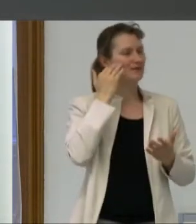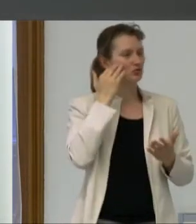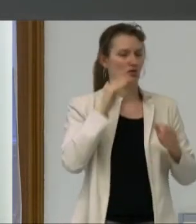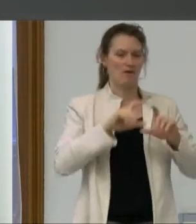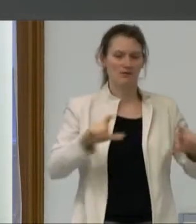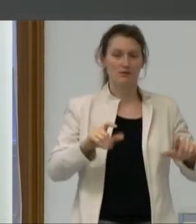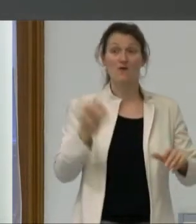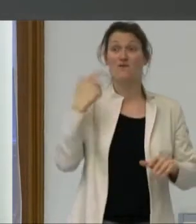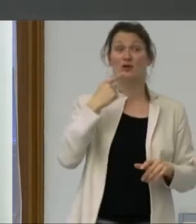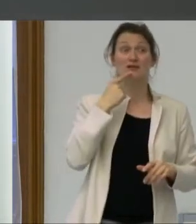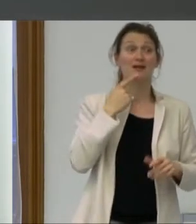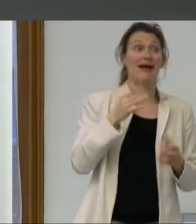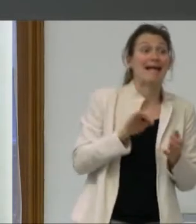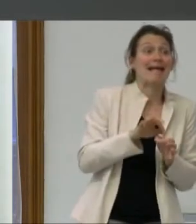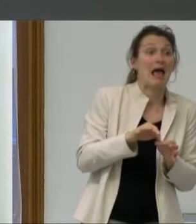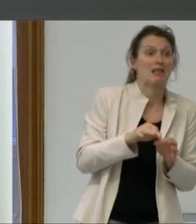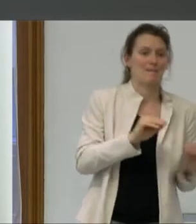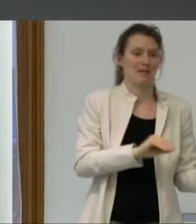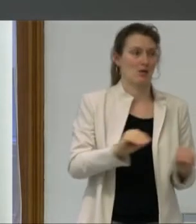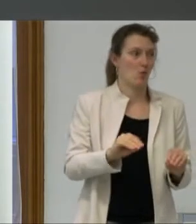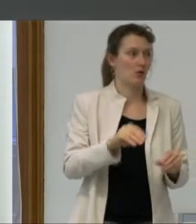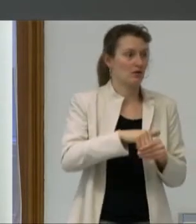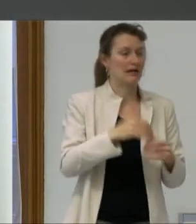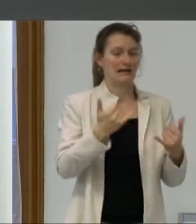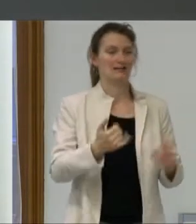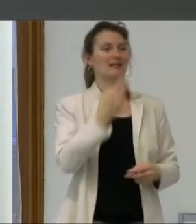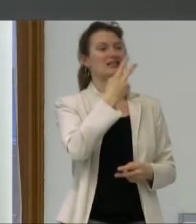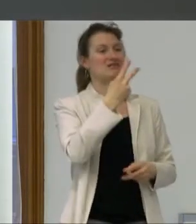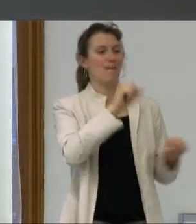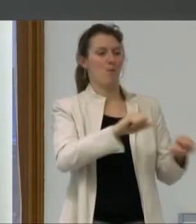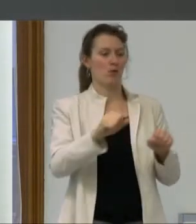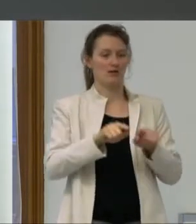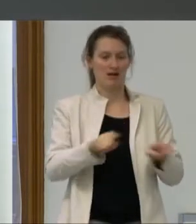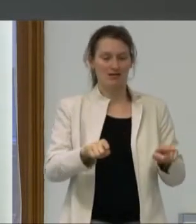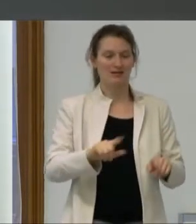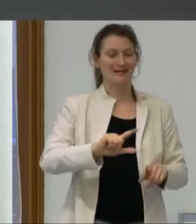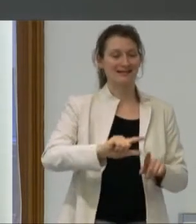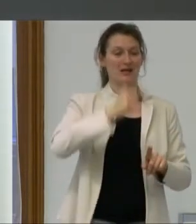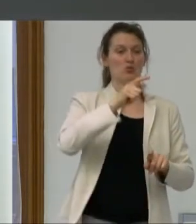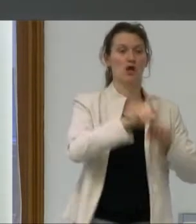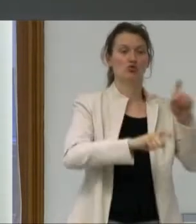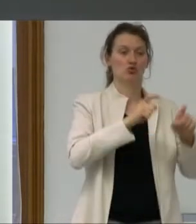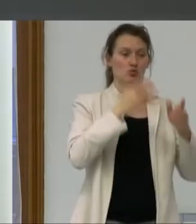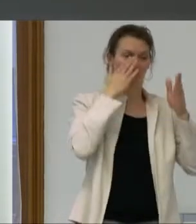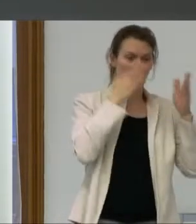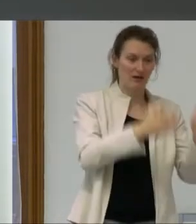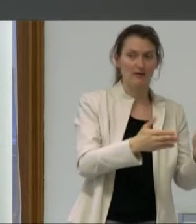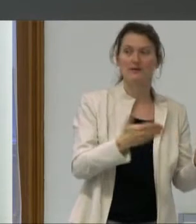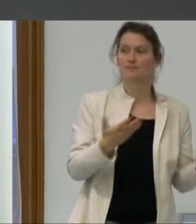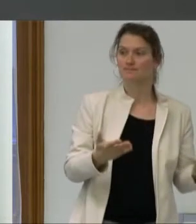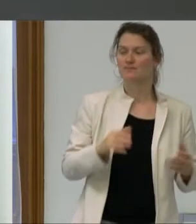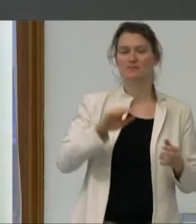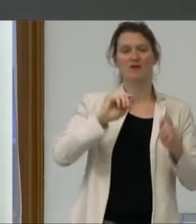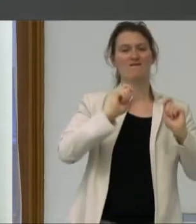hat man hier vom pädagogischen Kern gesprochen. Und Sie sehen hier zwei Möglichkeiten für die Ausbildung in der Sekundarstufenpädagogik. Der